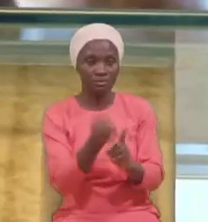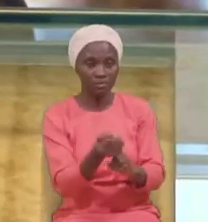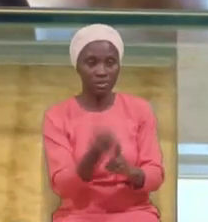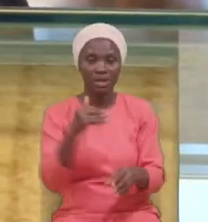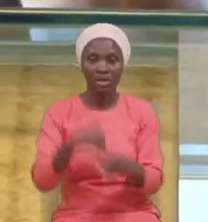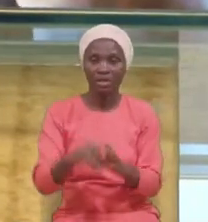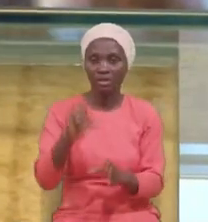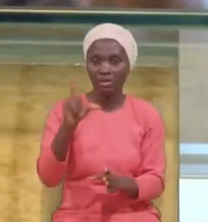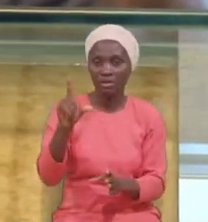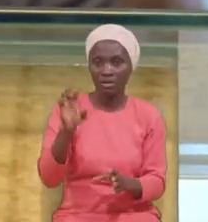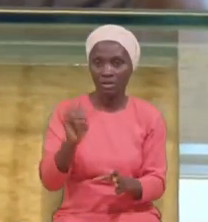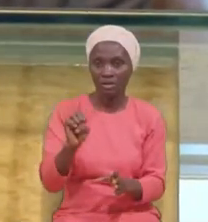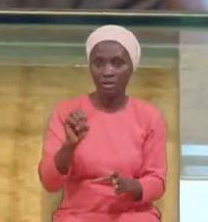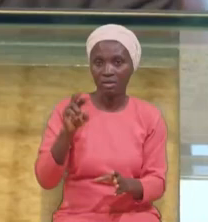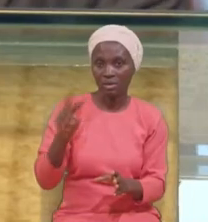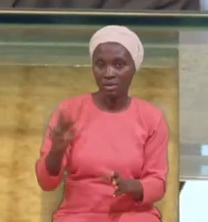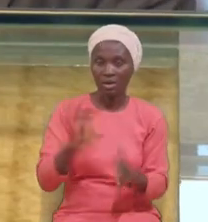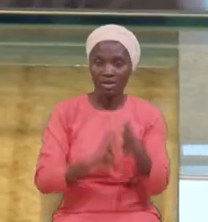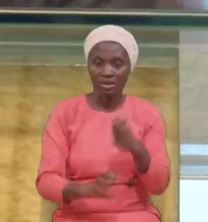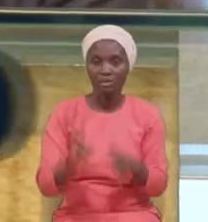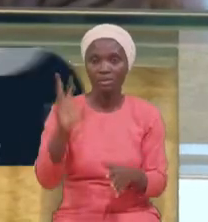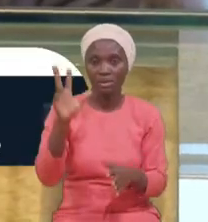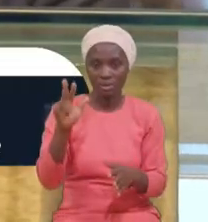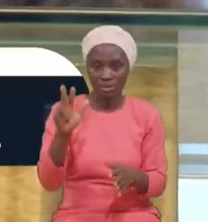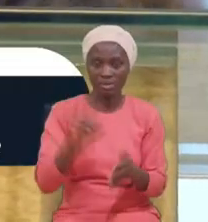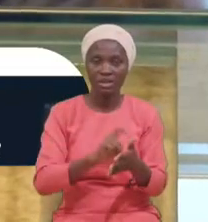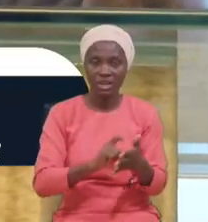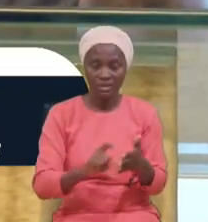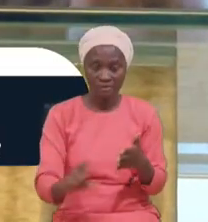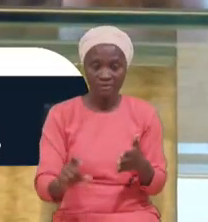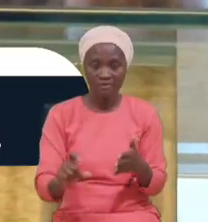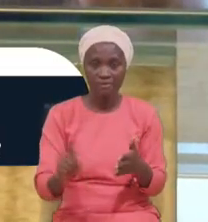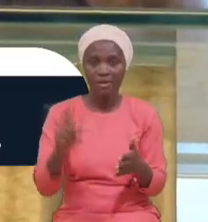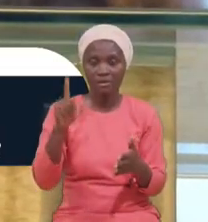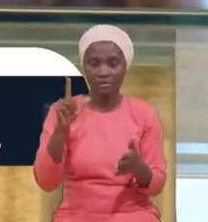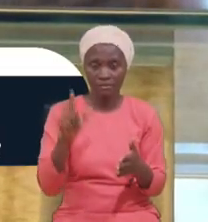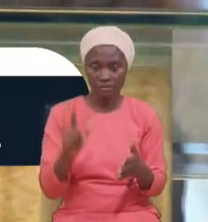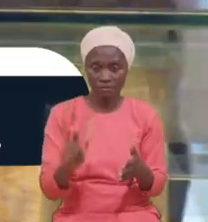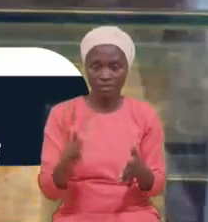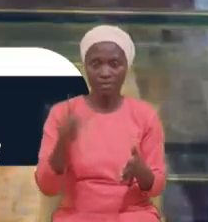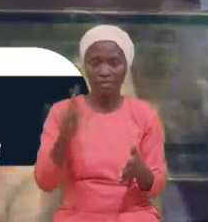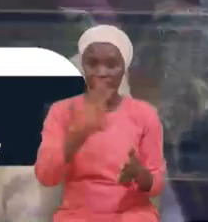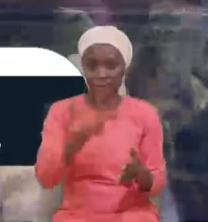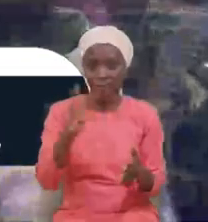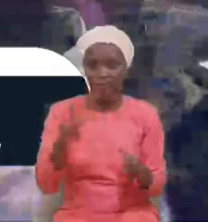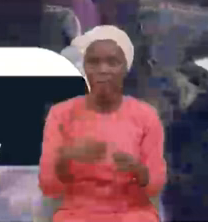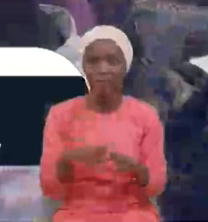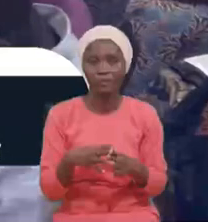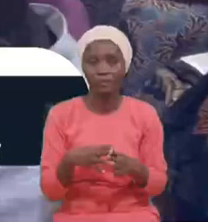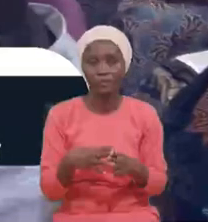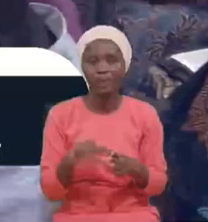le miracle qui s'est produit a ôté le propre qui accompagne la lèpre. Lévitique